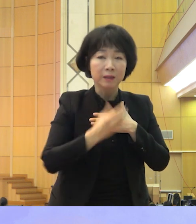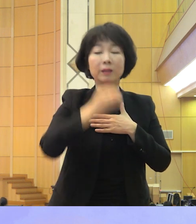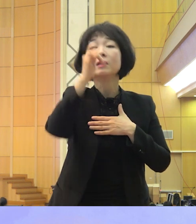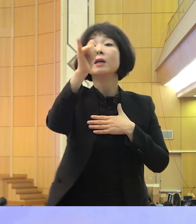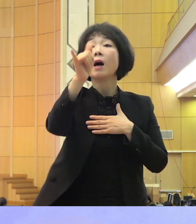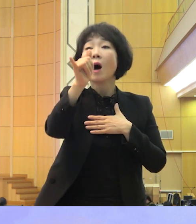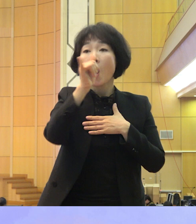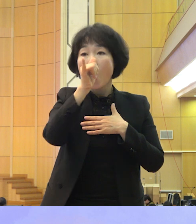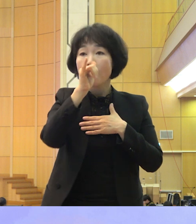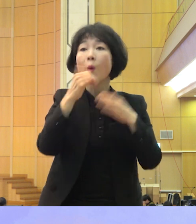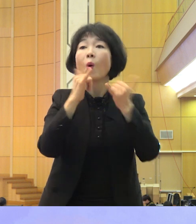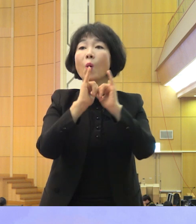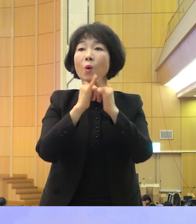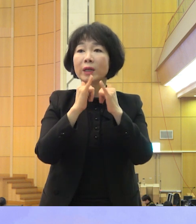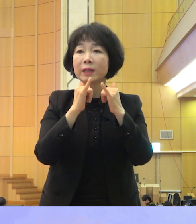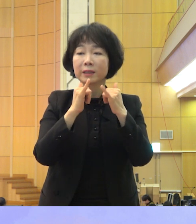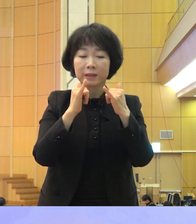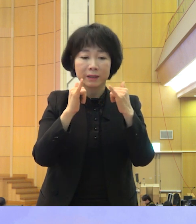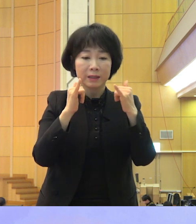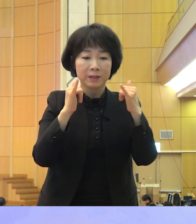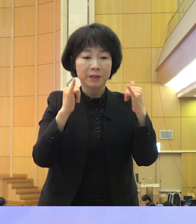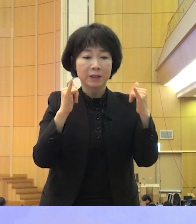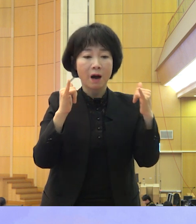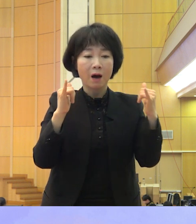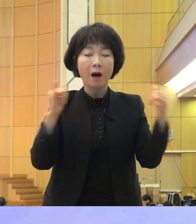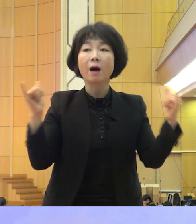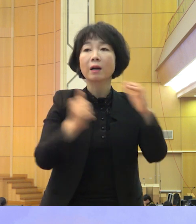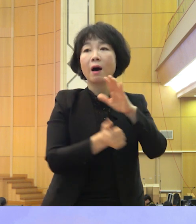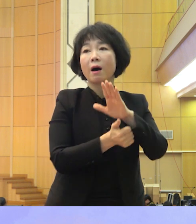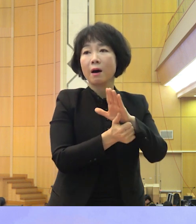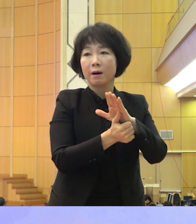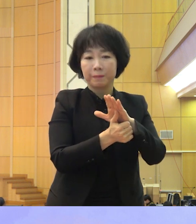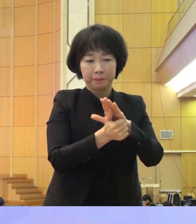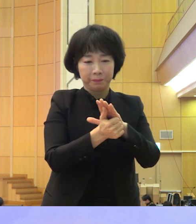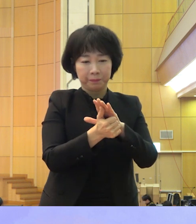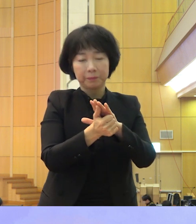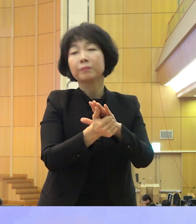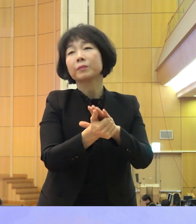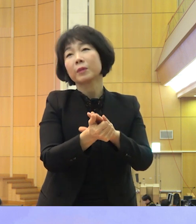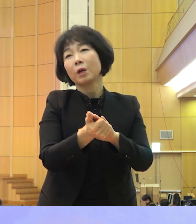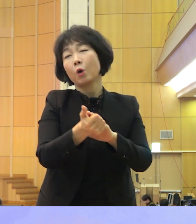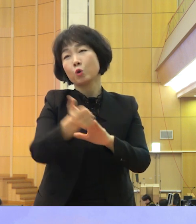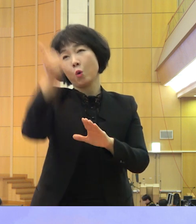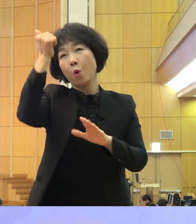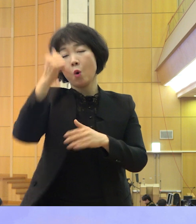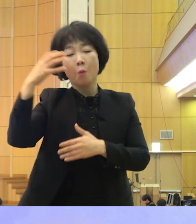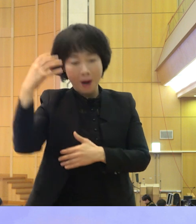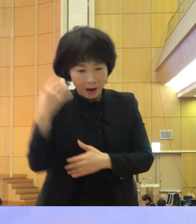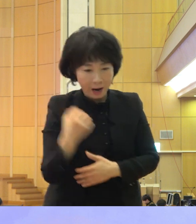사람들은 복 있는 사람,